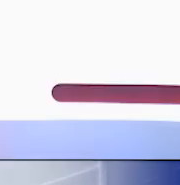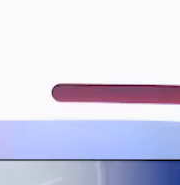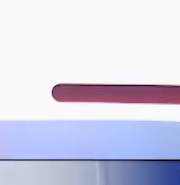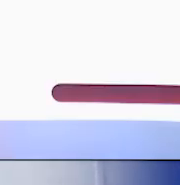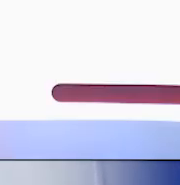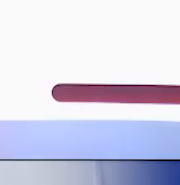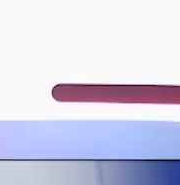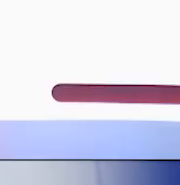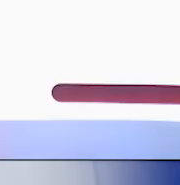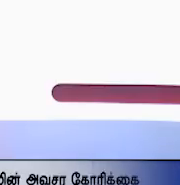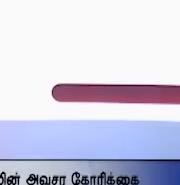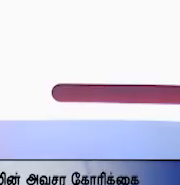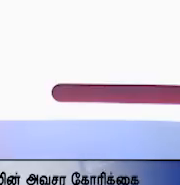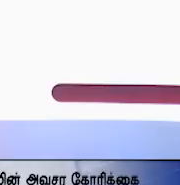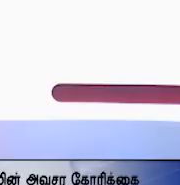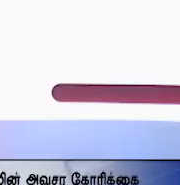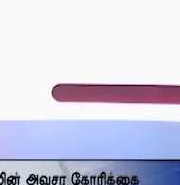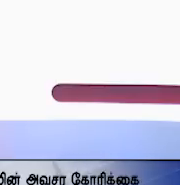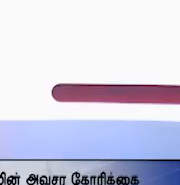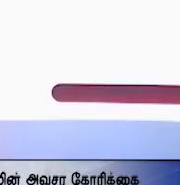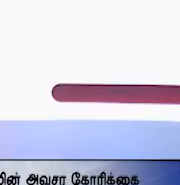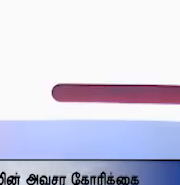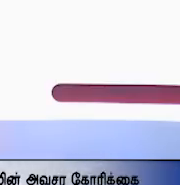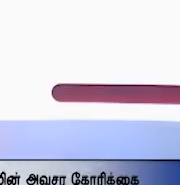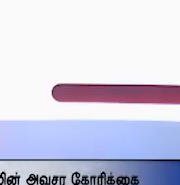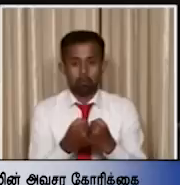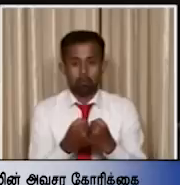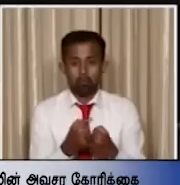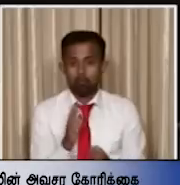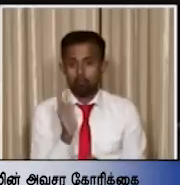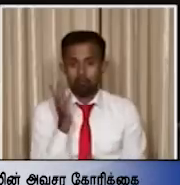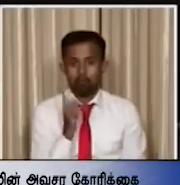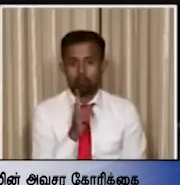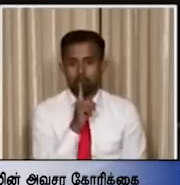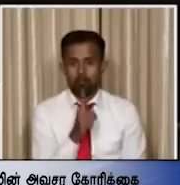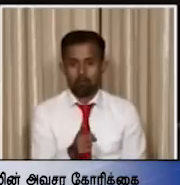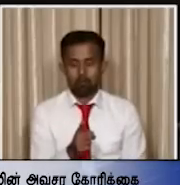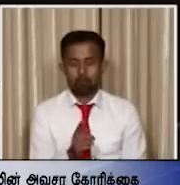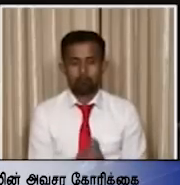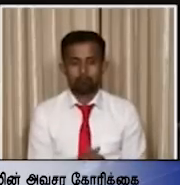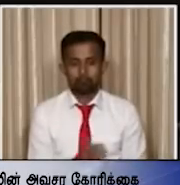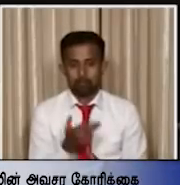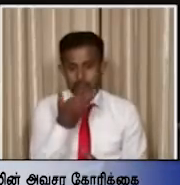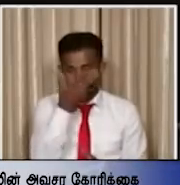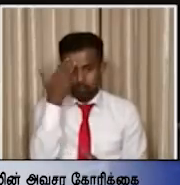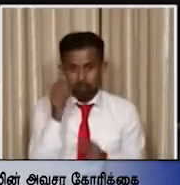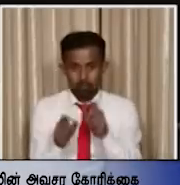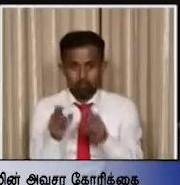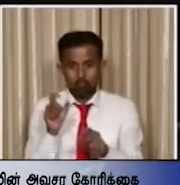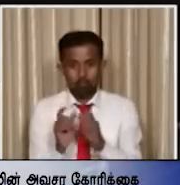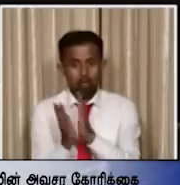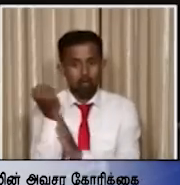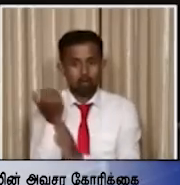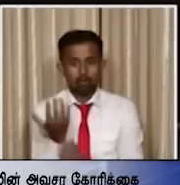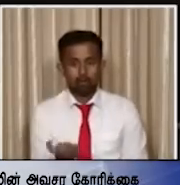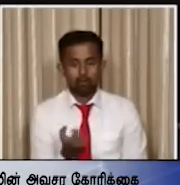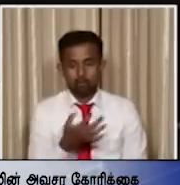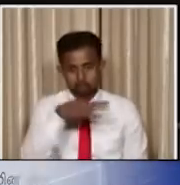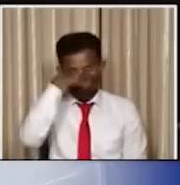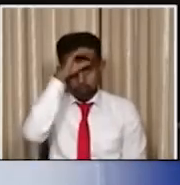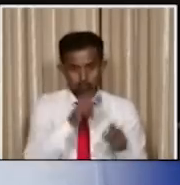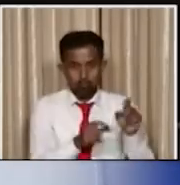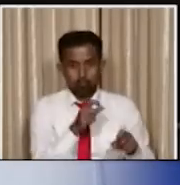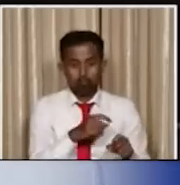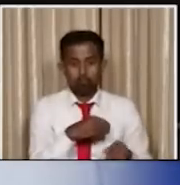உறுப்பினர் செல்வராசா கஜேந்திரன் குற்றம் சாட்டியுள்ளார். தமிழர்கள் உரிமை கேட்கிற பொழுது சிங்கள மக்களுடைய இருப்பு இல்லாமல் போய்விடும், நாடு